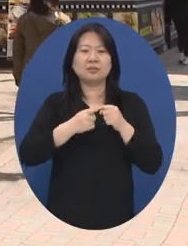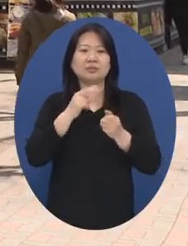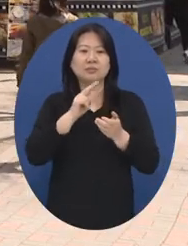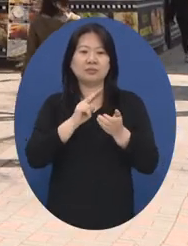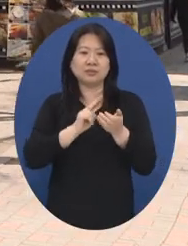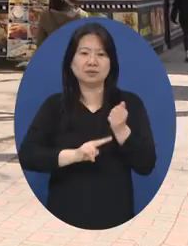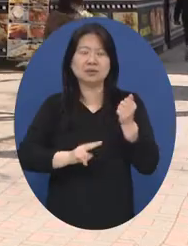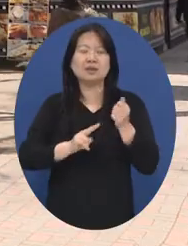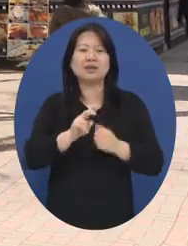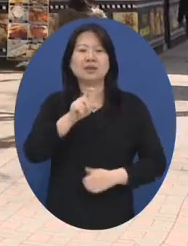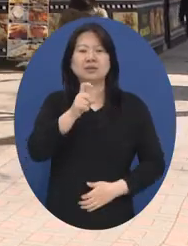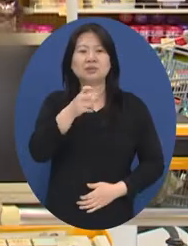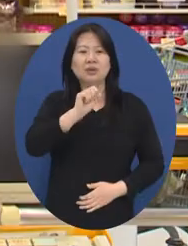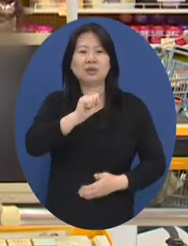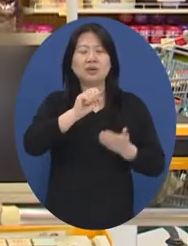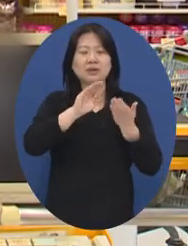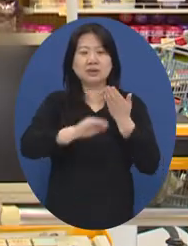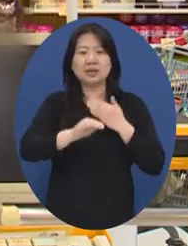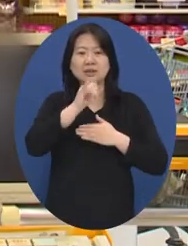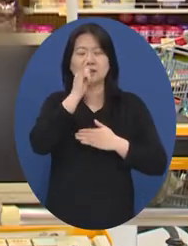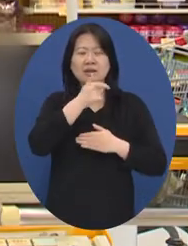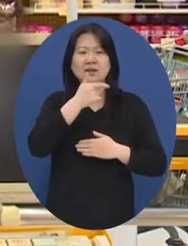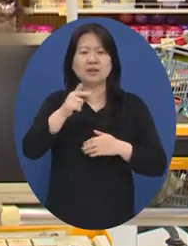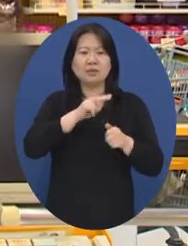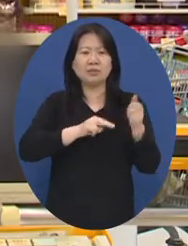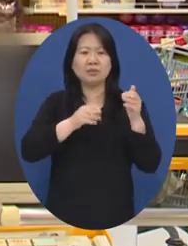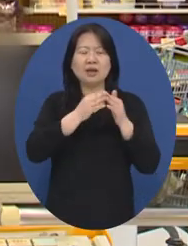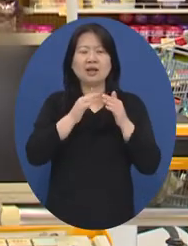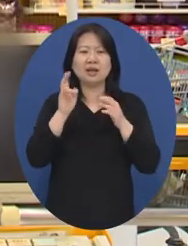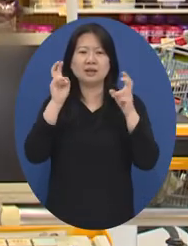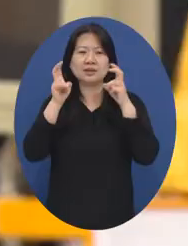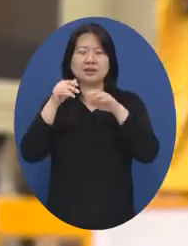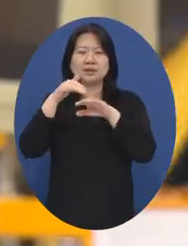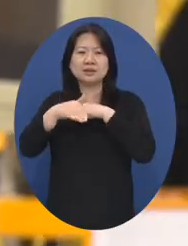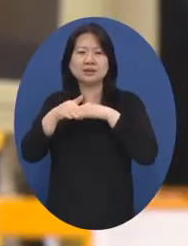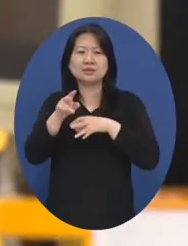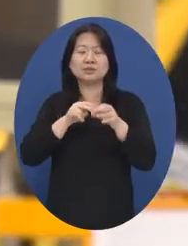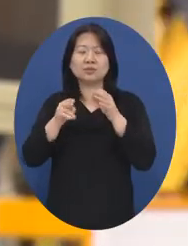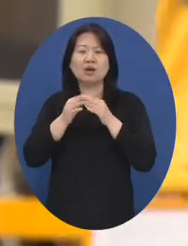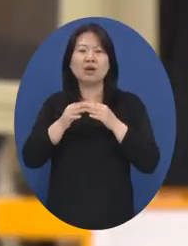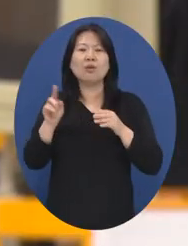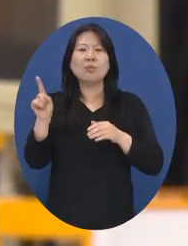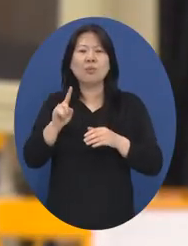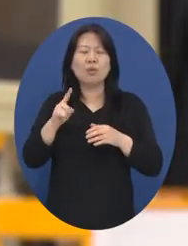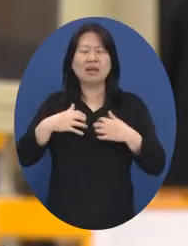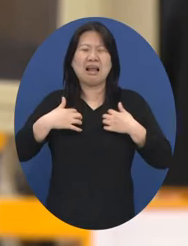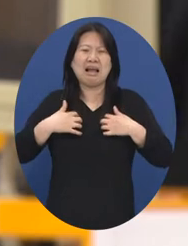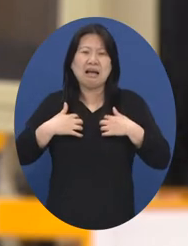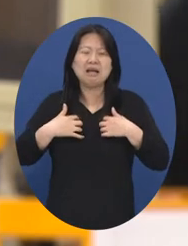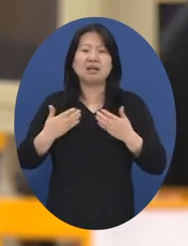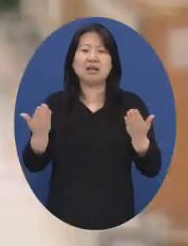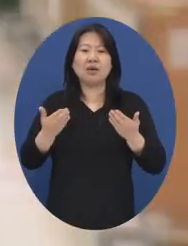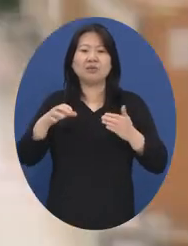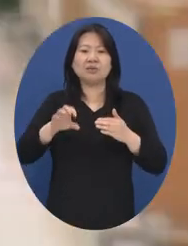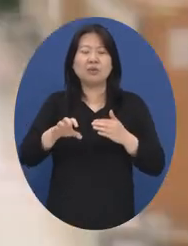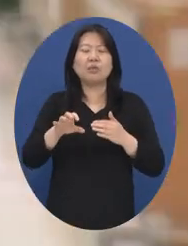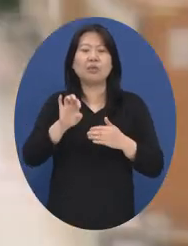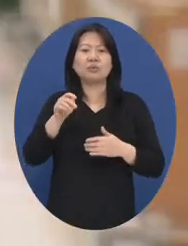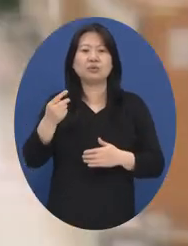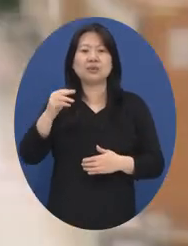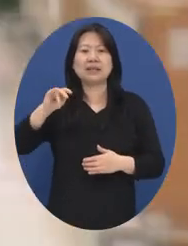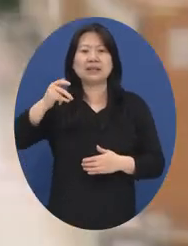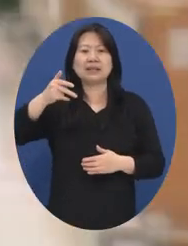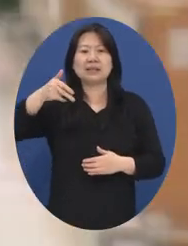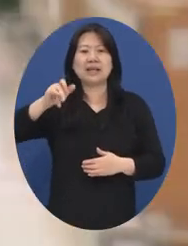업소로 대형 백화점 대형마트 기업형슈퍼마켓 유용 업종과 사행성 없소 프랜차이즈 직영점에서